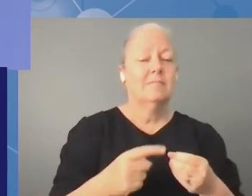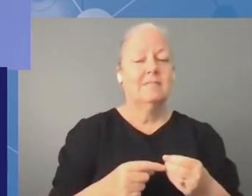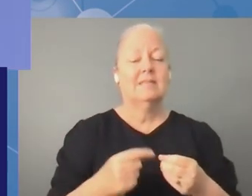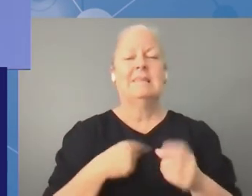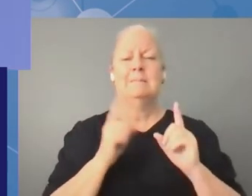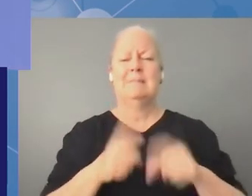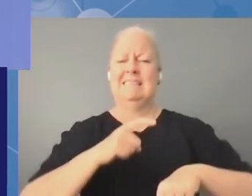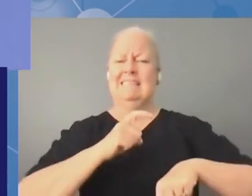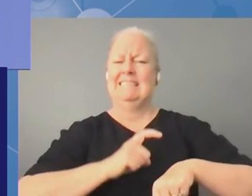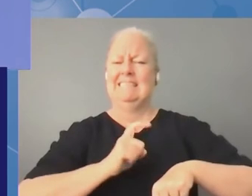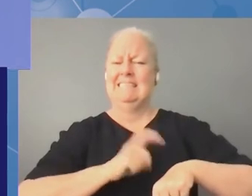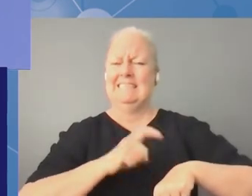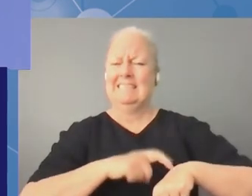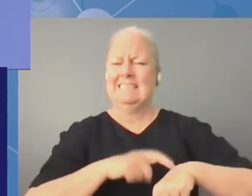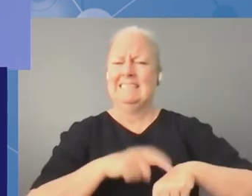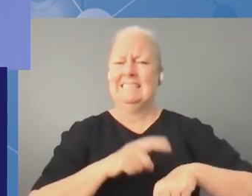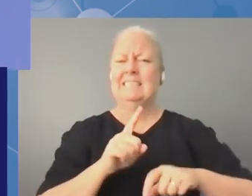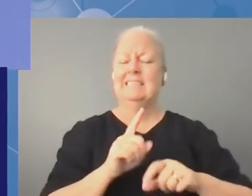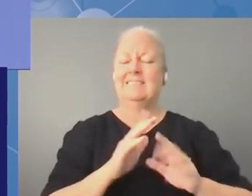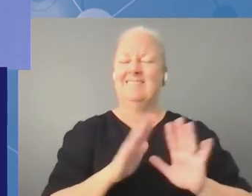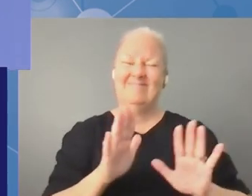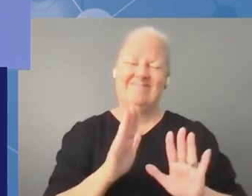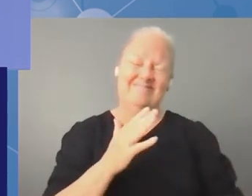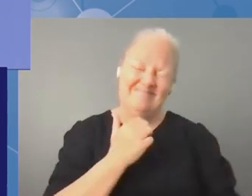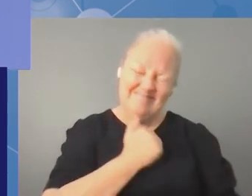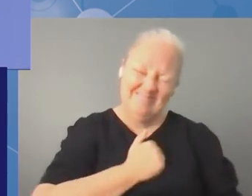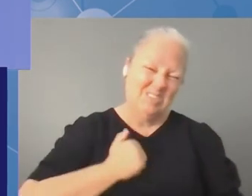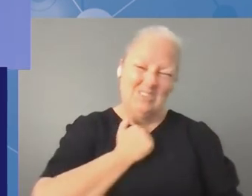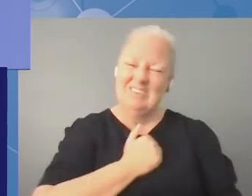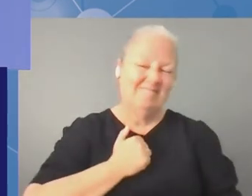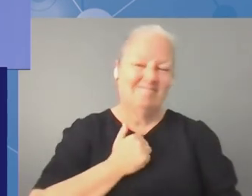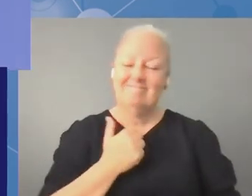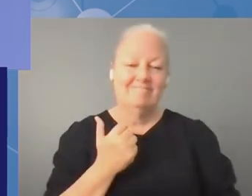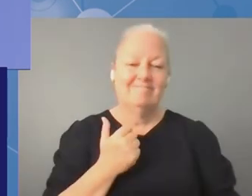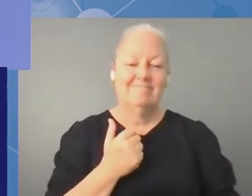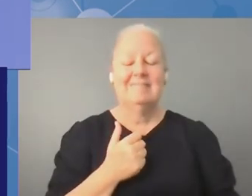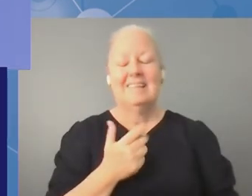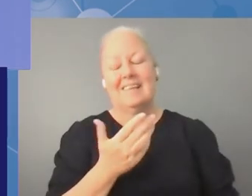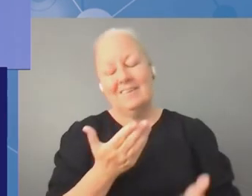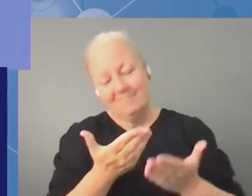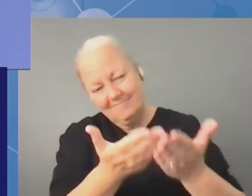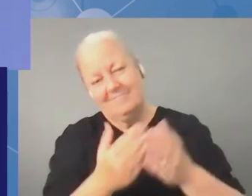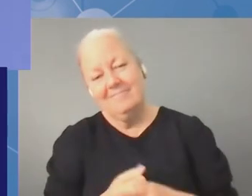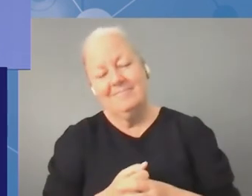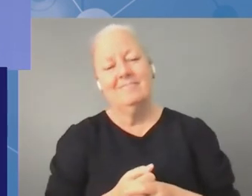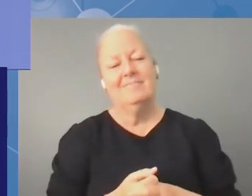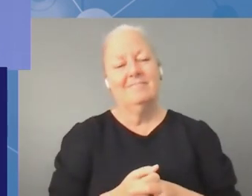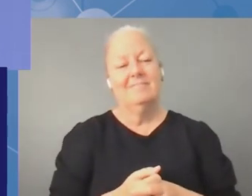للأسف أغلقنا قائمة الراغبين في التعليق.